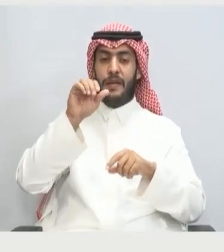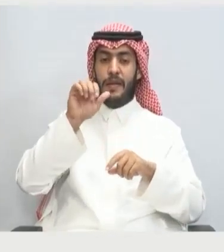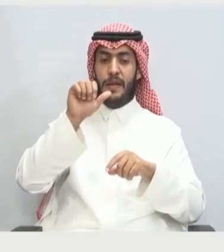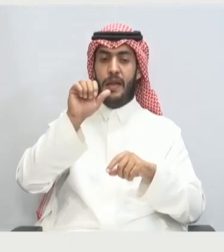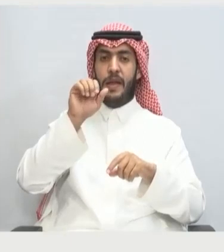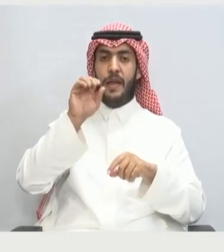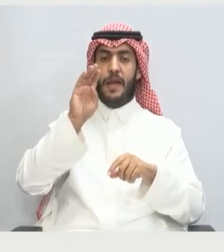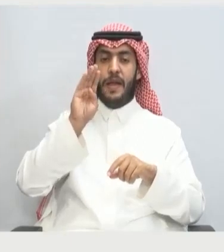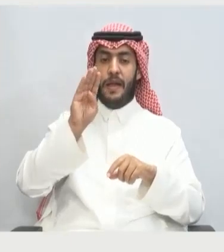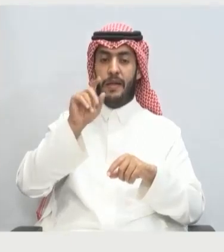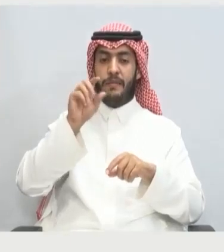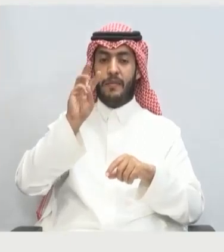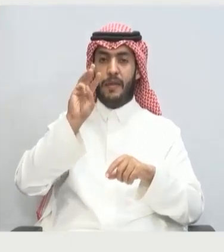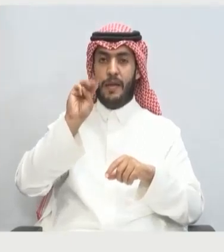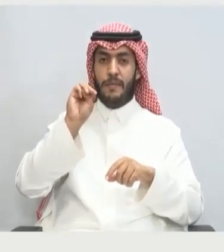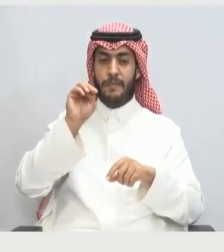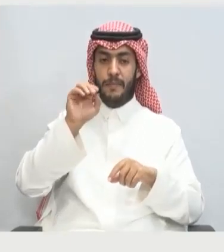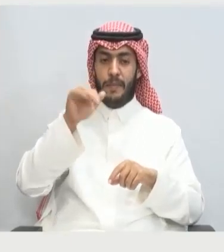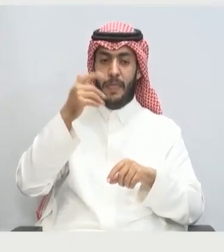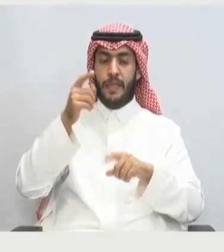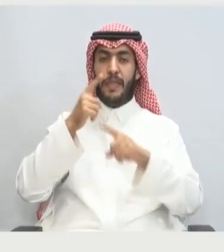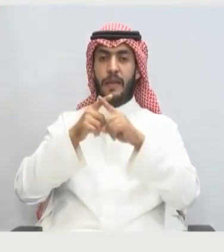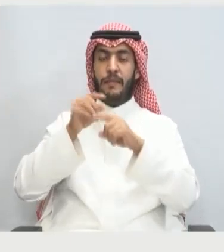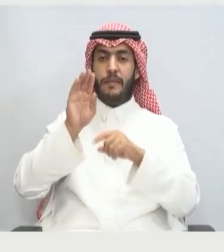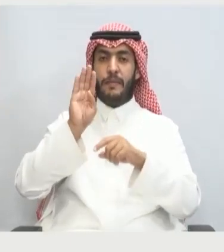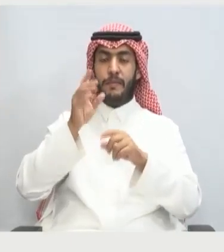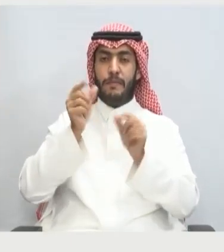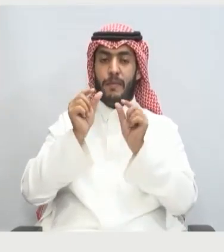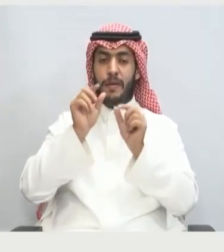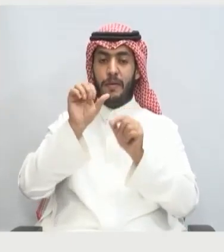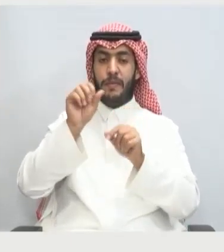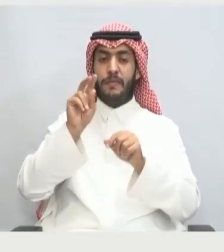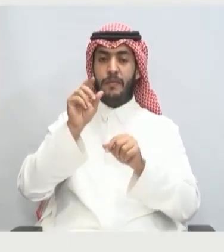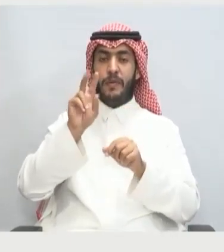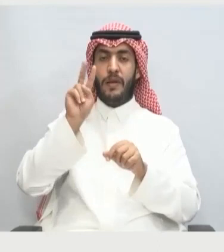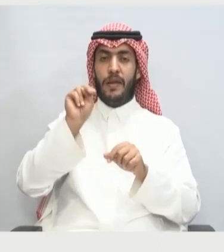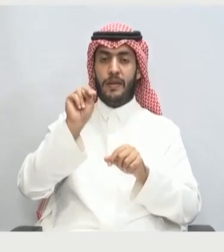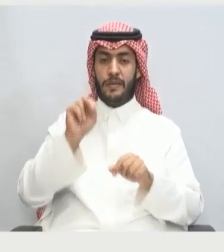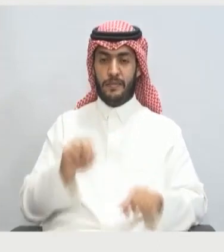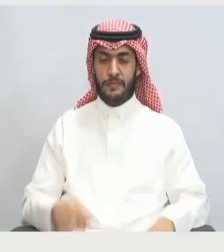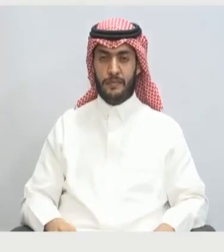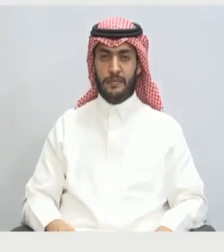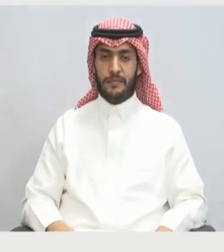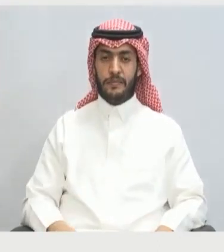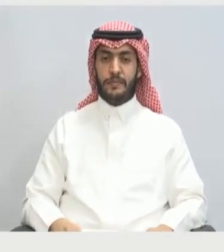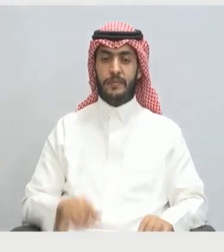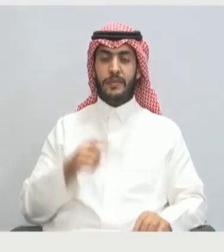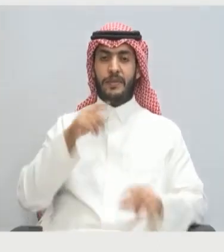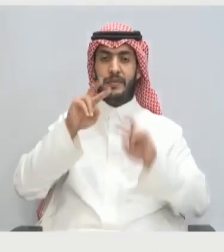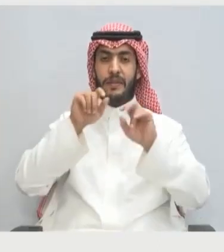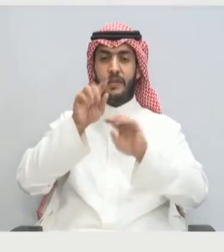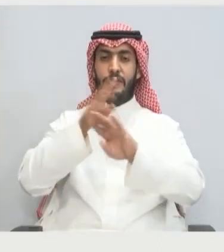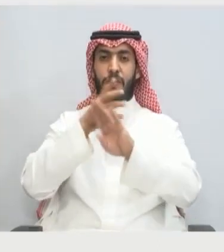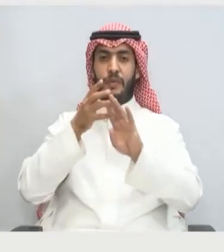للمعامل ل الاس لها والرتبه له مضروبه في تركيز الماده الثانيه وايضا مرفوعه للن اذا لنتفحص